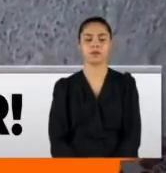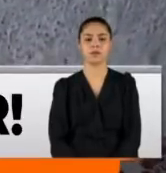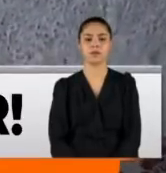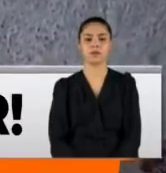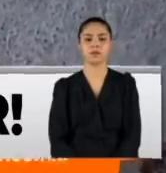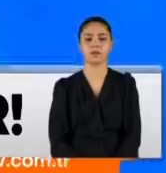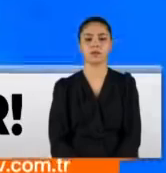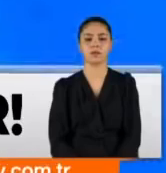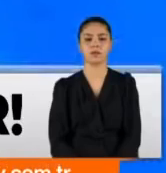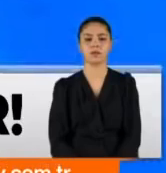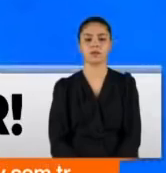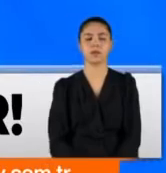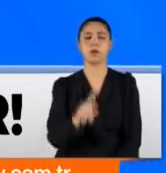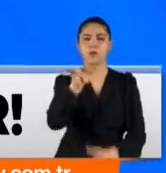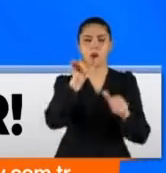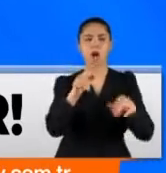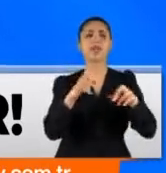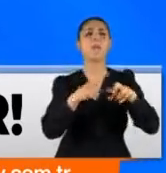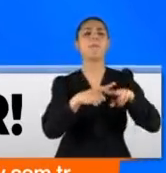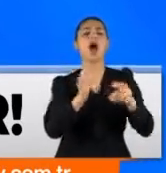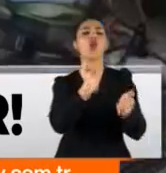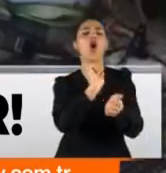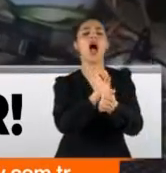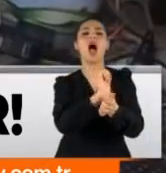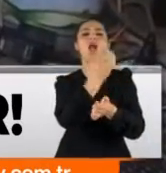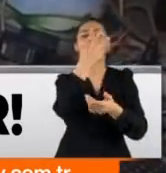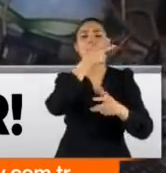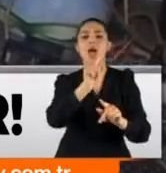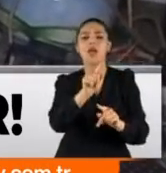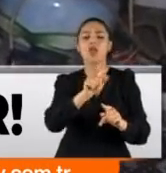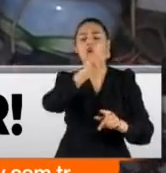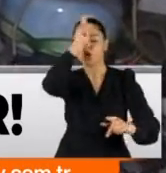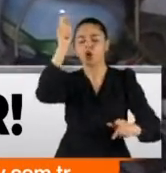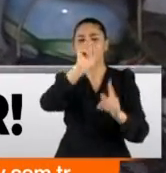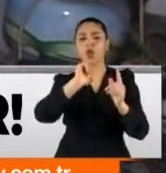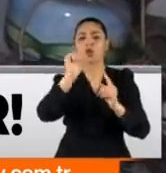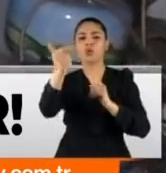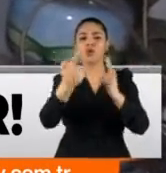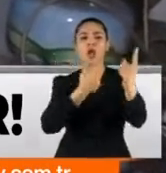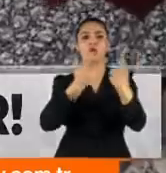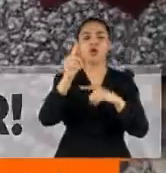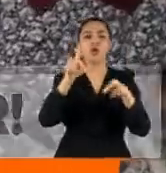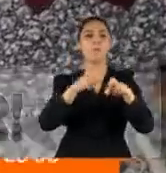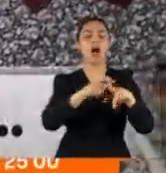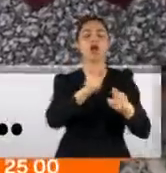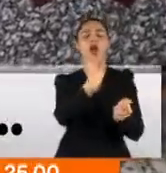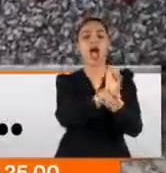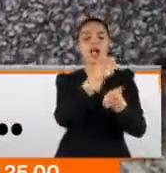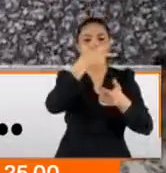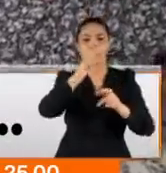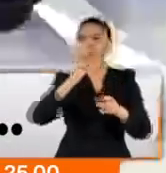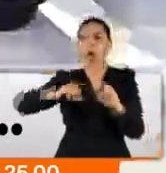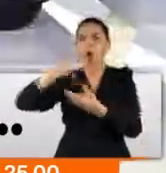gibi bir olay oldu. Bu aynı böyle Palo ailesi gibi bir olay da. Türkiye'nin günlerce konuştuğu Palo ailesinin benzeri bir olay